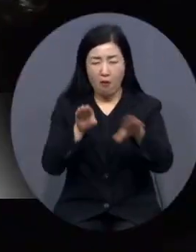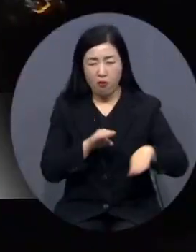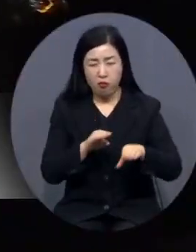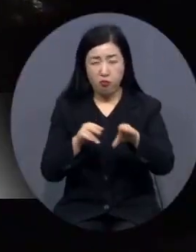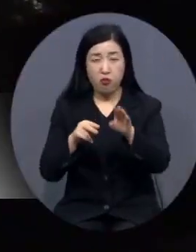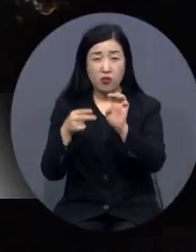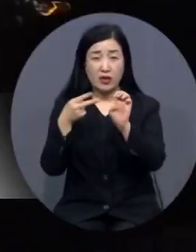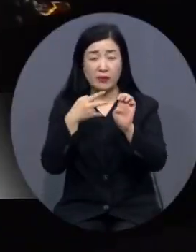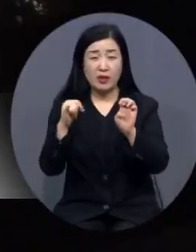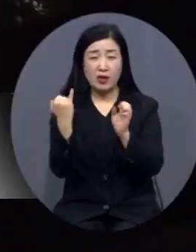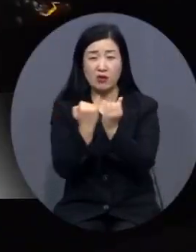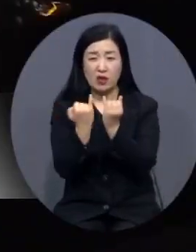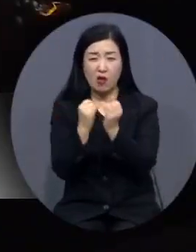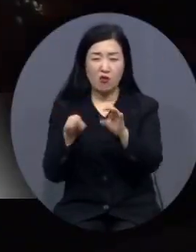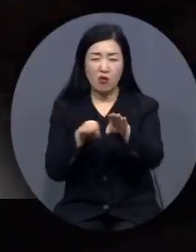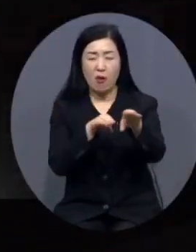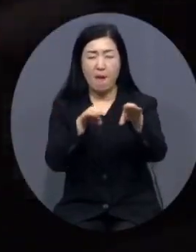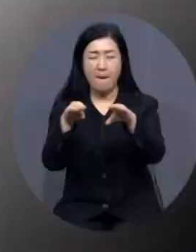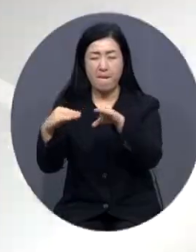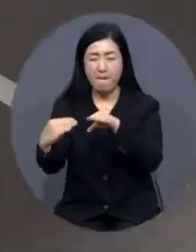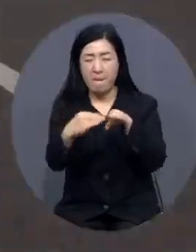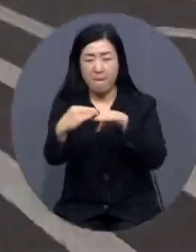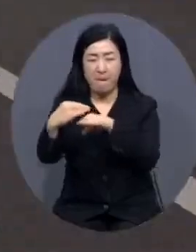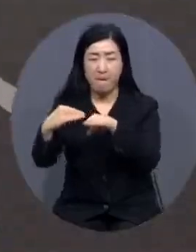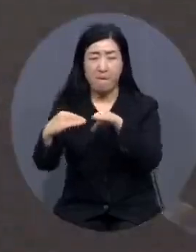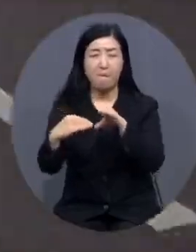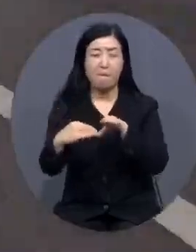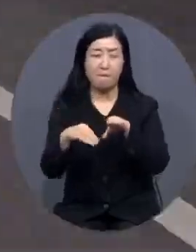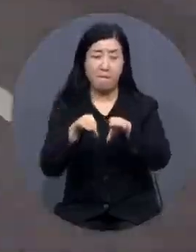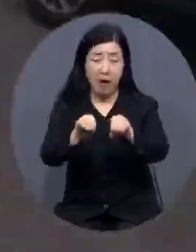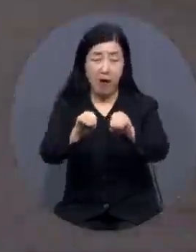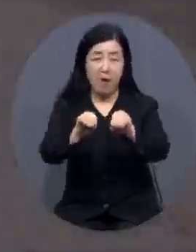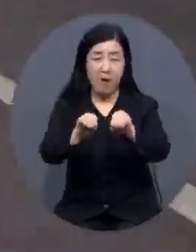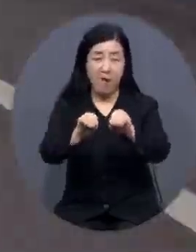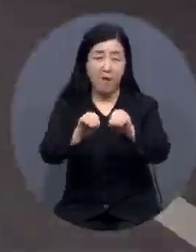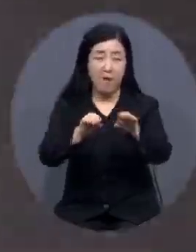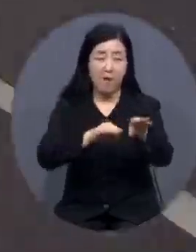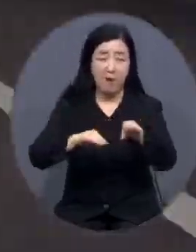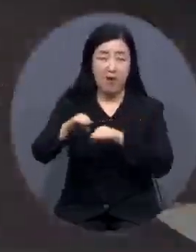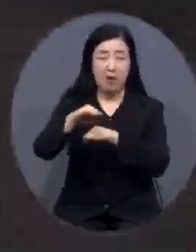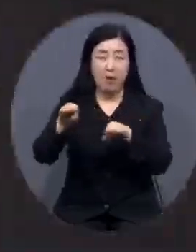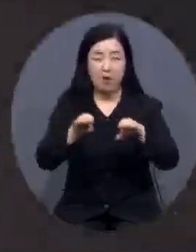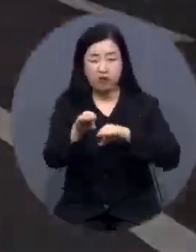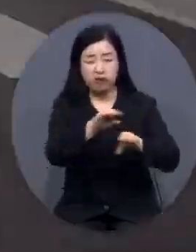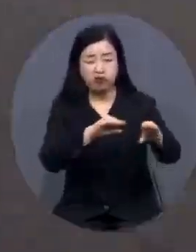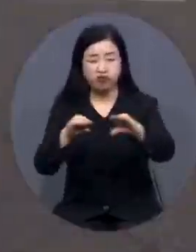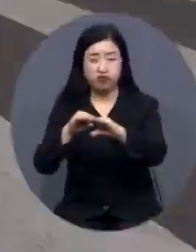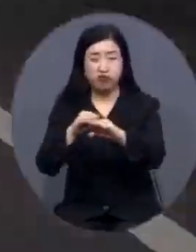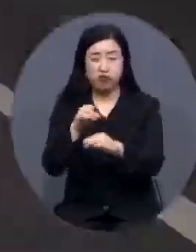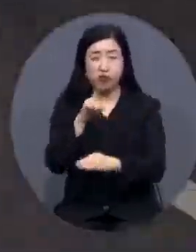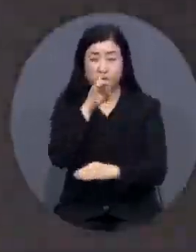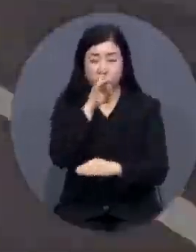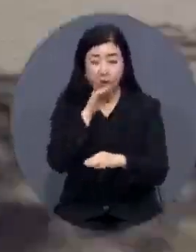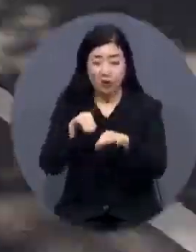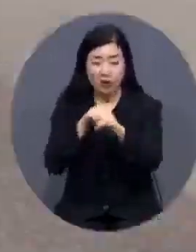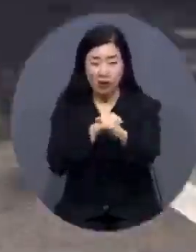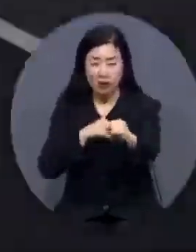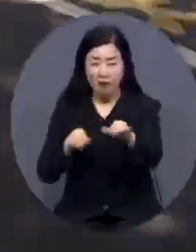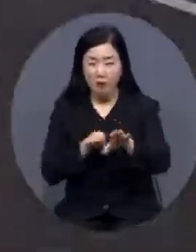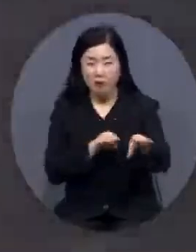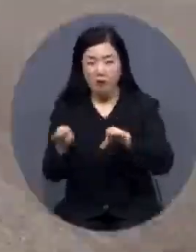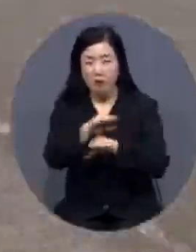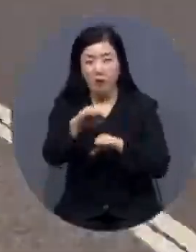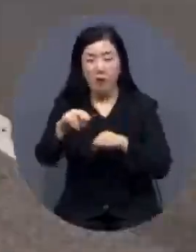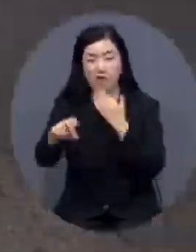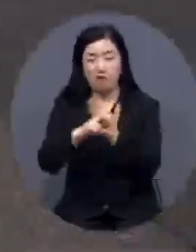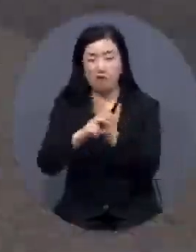여성 운전자는 그제서야 멈춰섰습니다. 이 여성이 추격한 시민들을 따돌리기 위해 중앙선을 넘나들고 불법